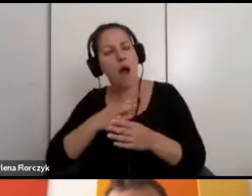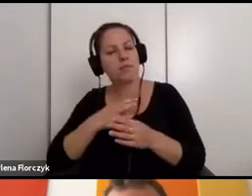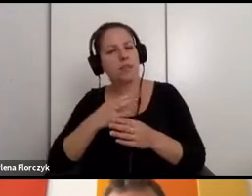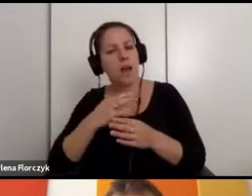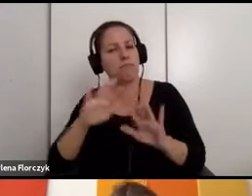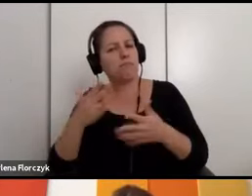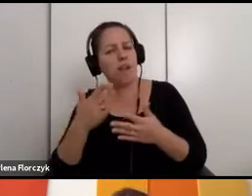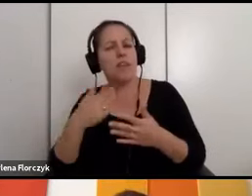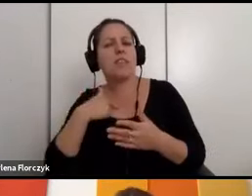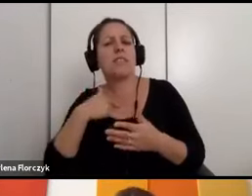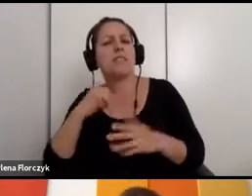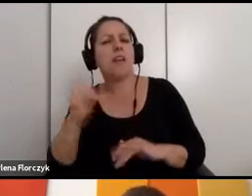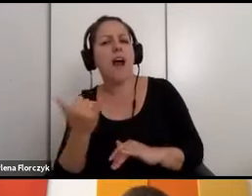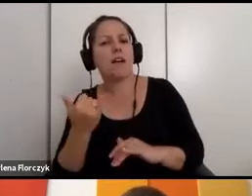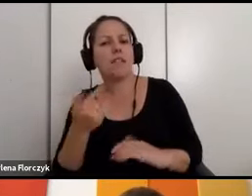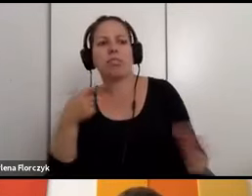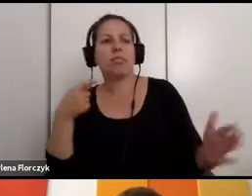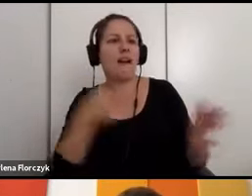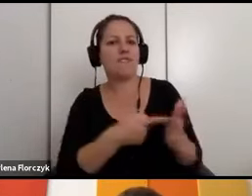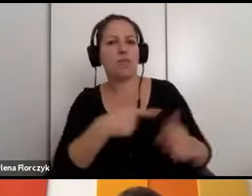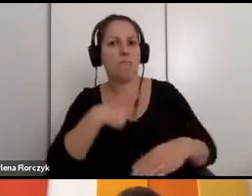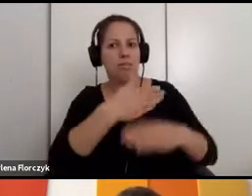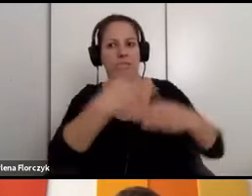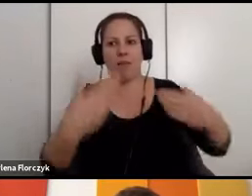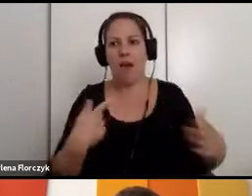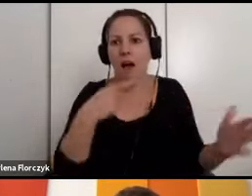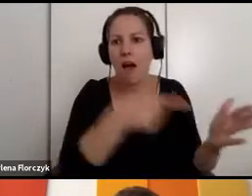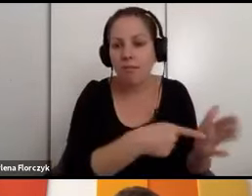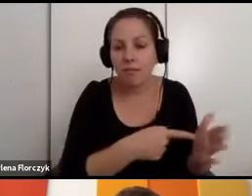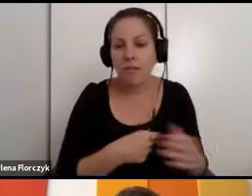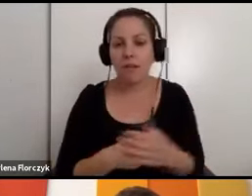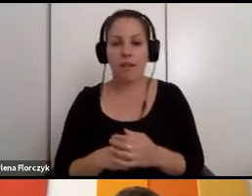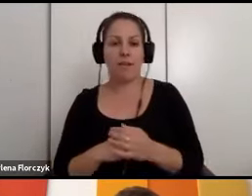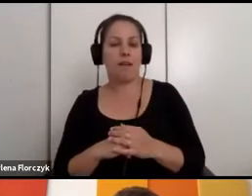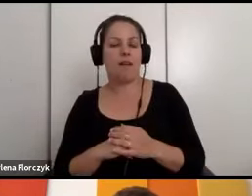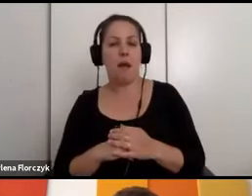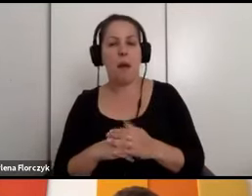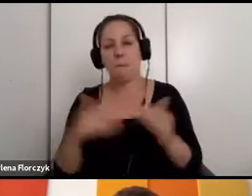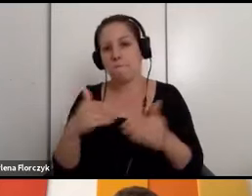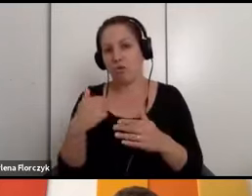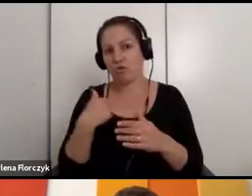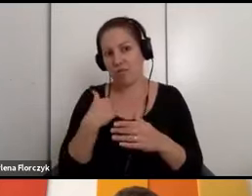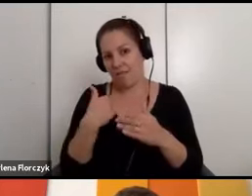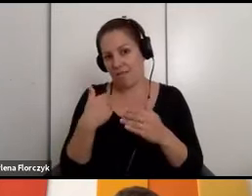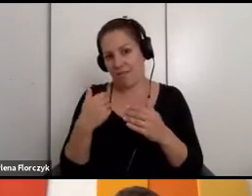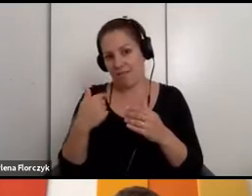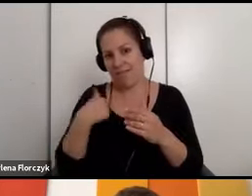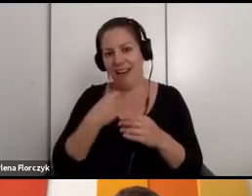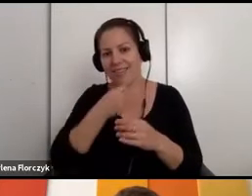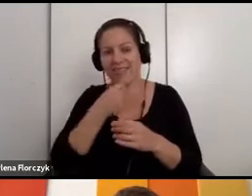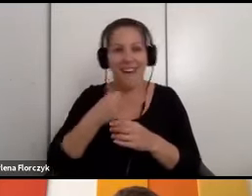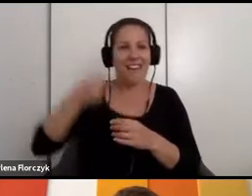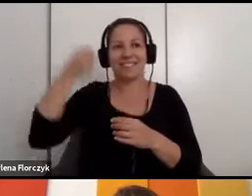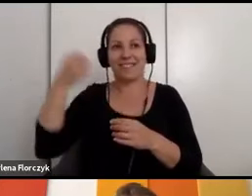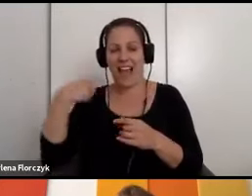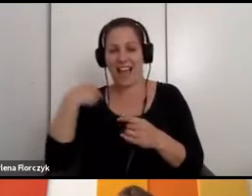czyli jak trafiliśmy do teatru i może pozwolę sobie jako najstarsza w tym